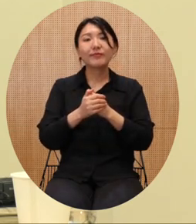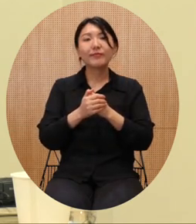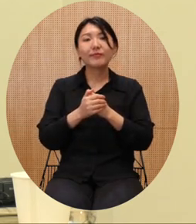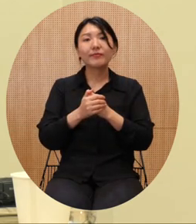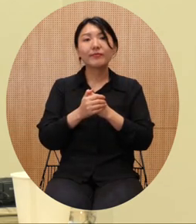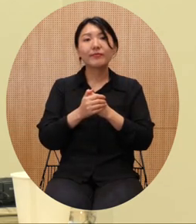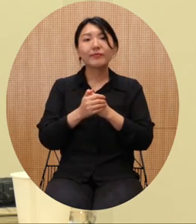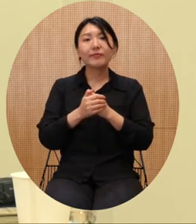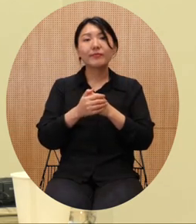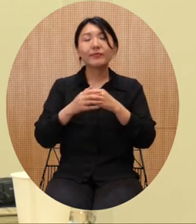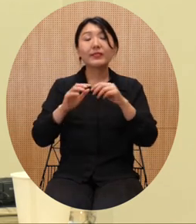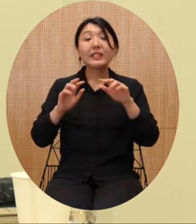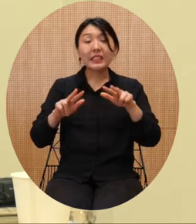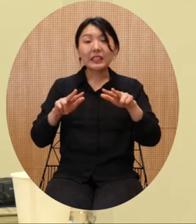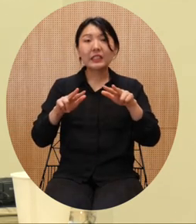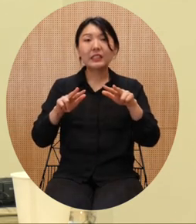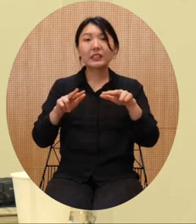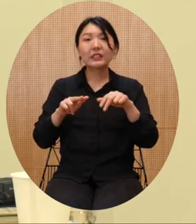지금 현재